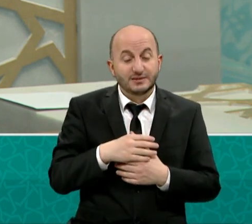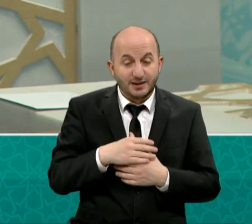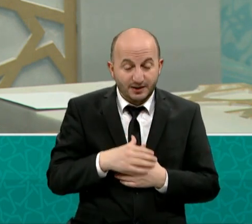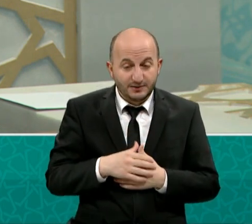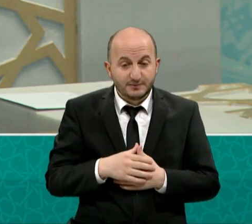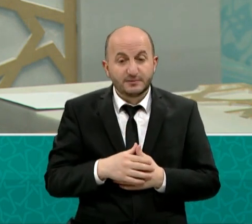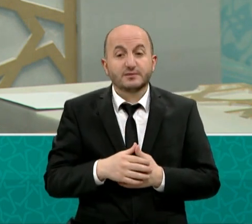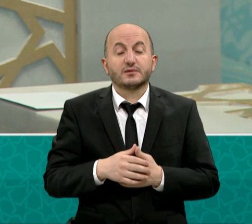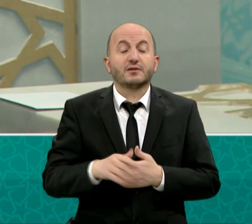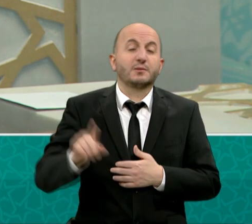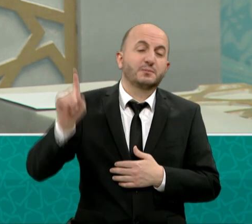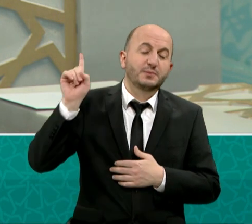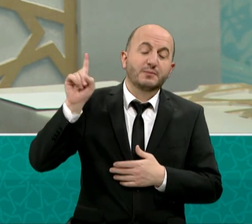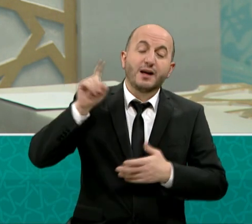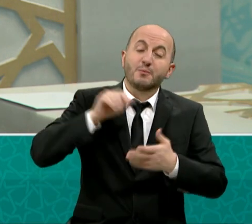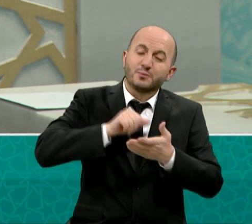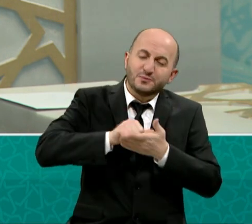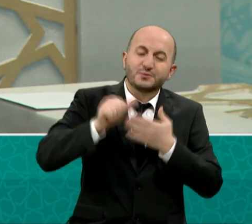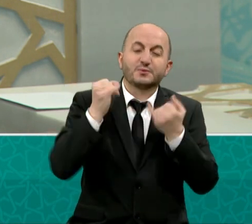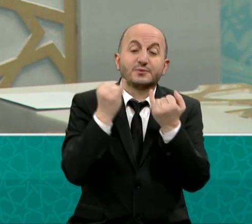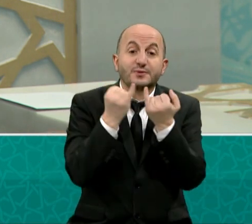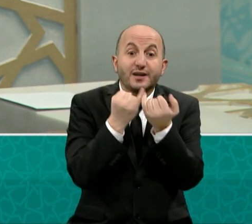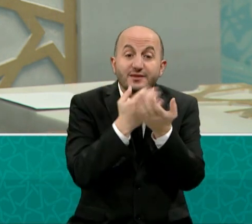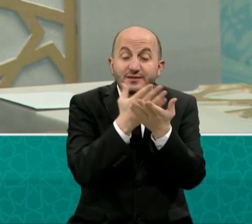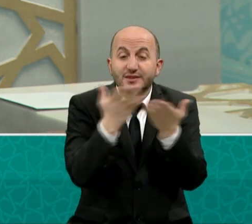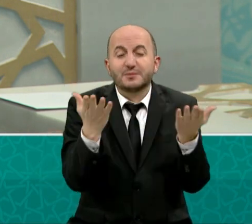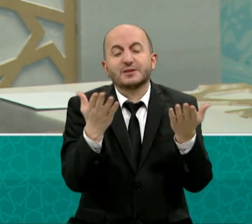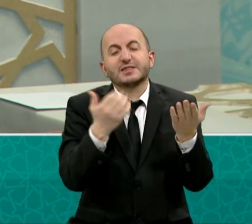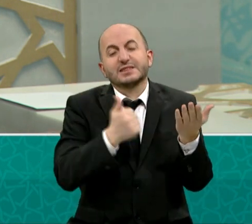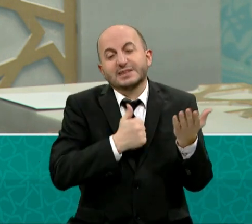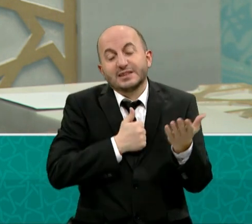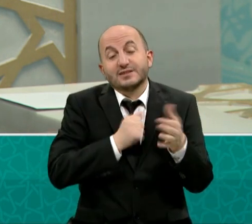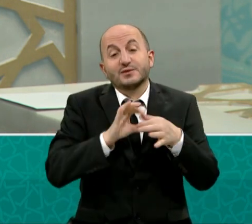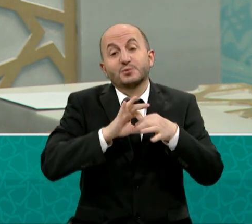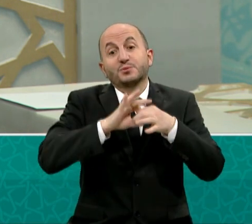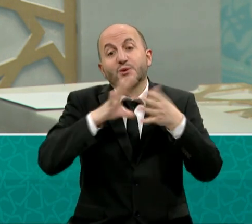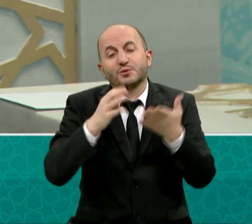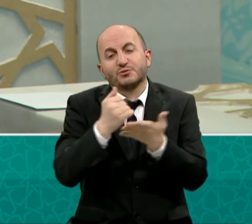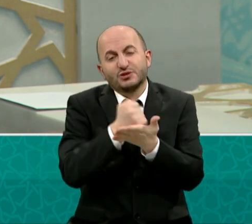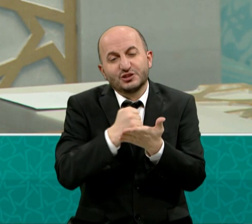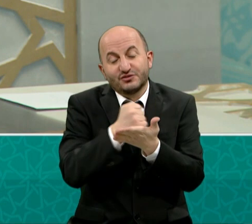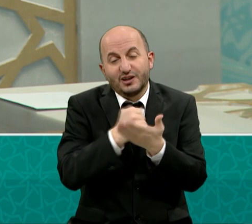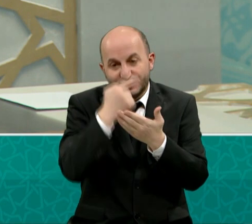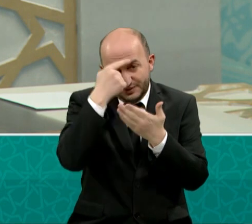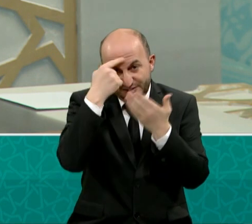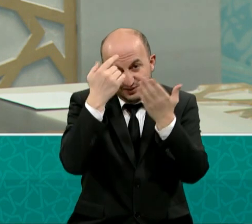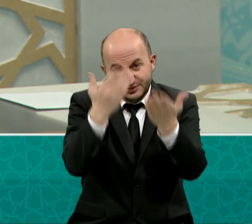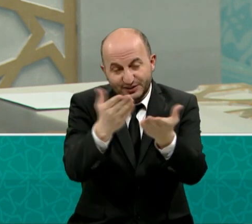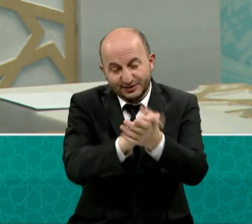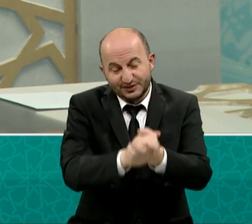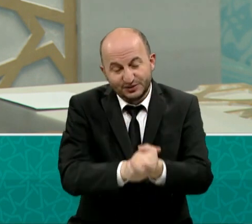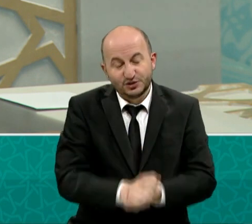varsa Rabbim bütün kardeşlerimizin dertlerine çareler, şifalar ihsan eylesin